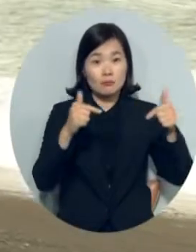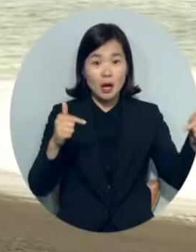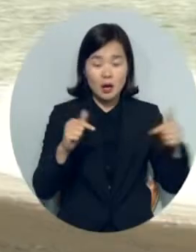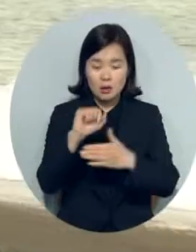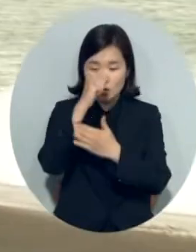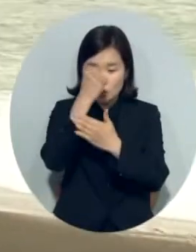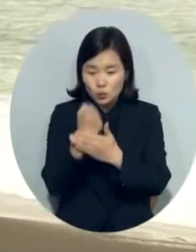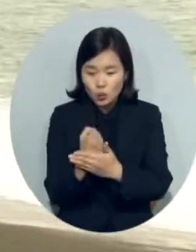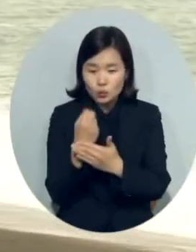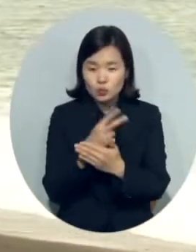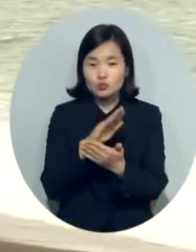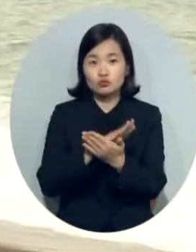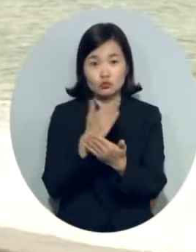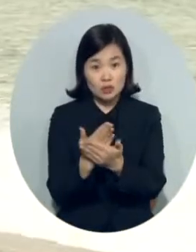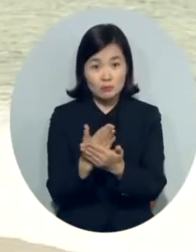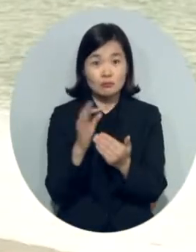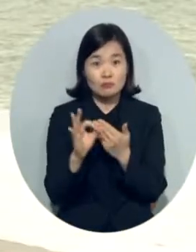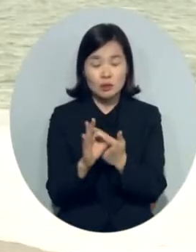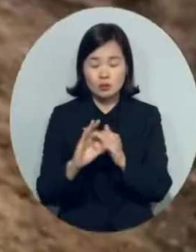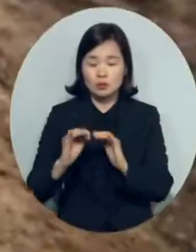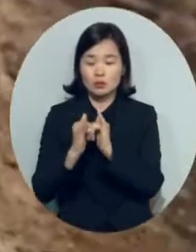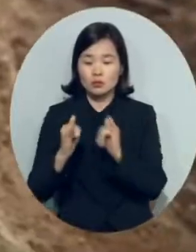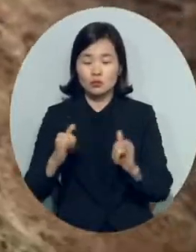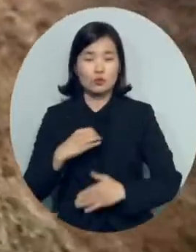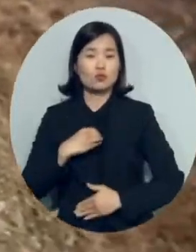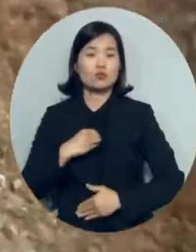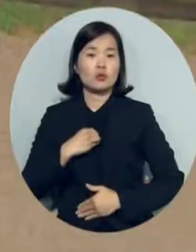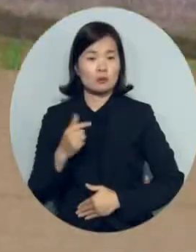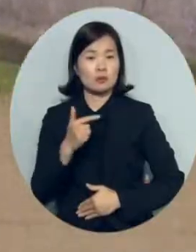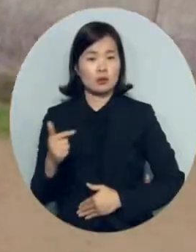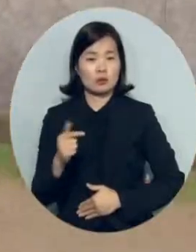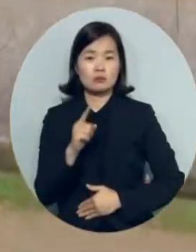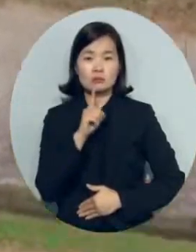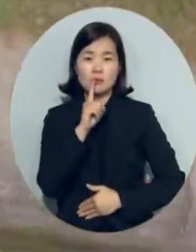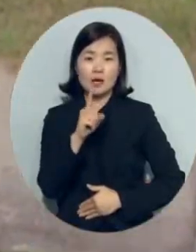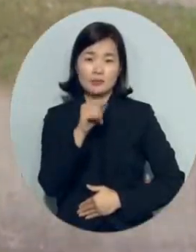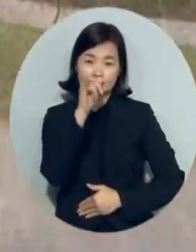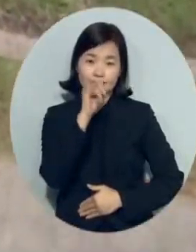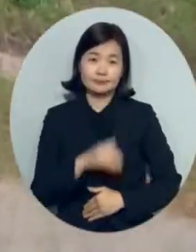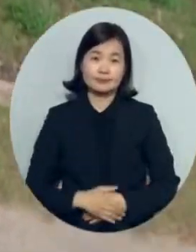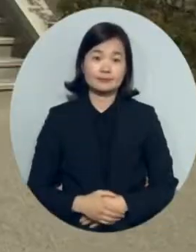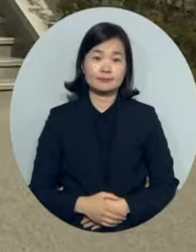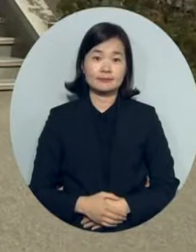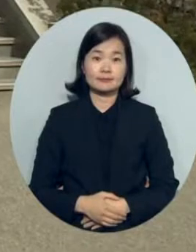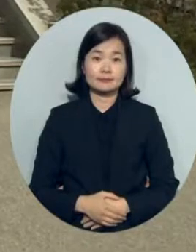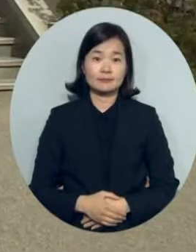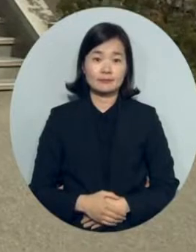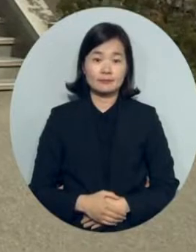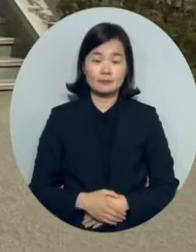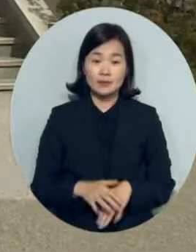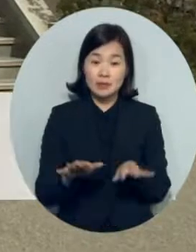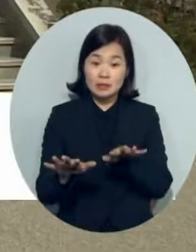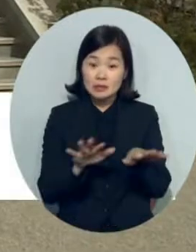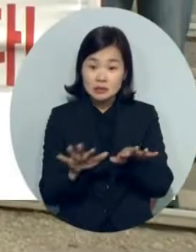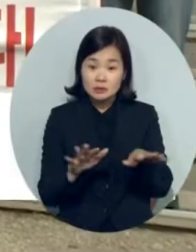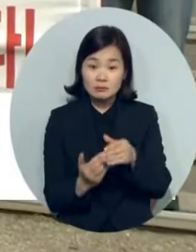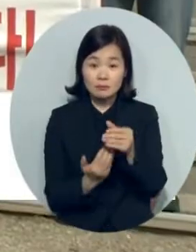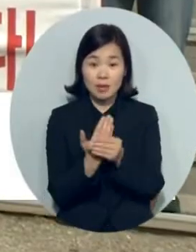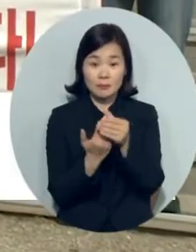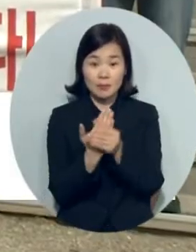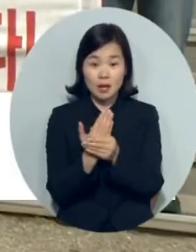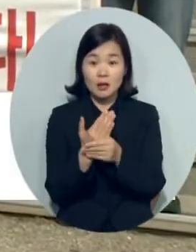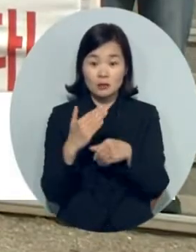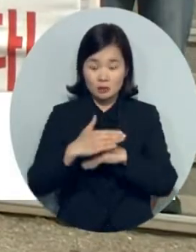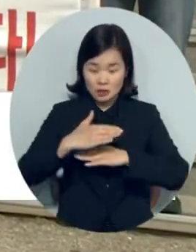수명을 연장할 경우 국민들의 안전을 간부 할 수 없다는 주장도 제기되고 있습니다 지진이 난 이 발생하고